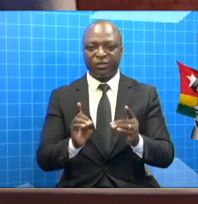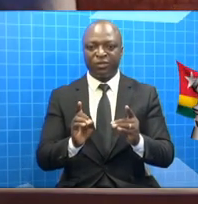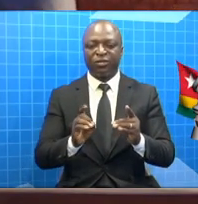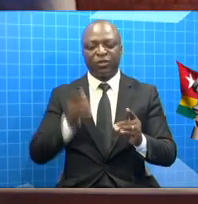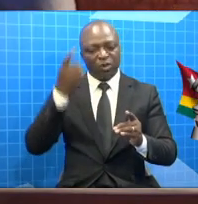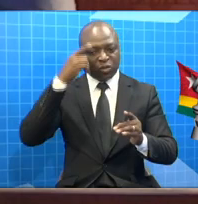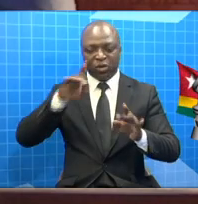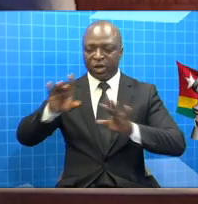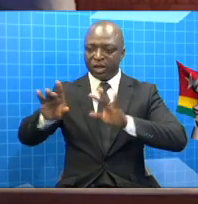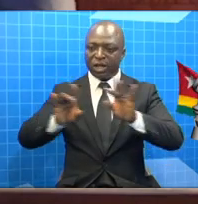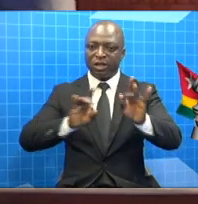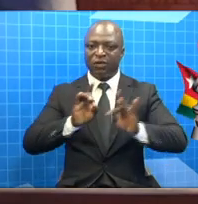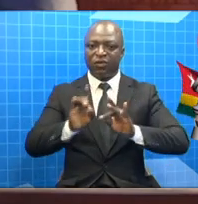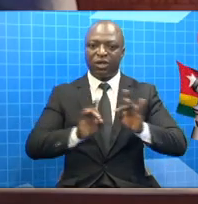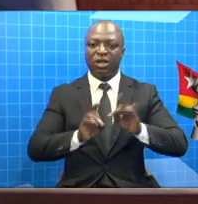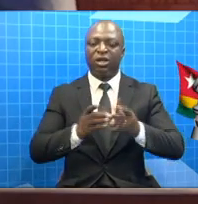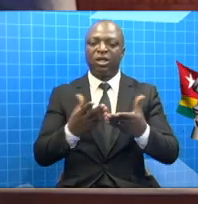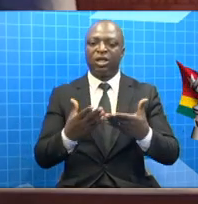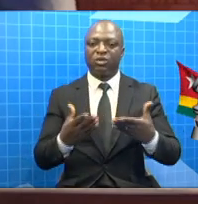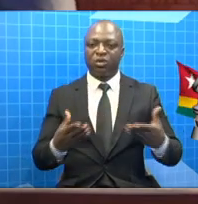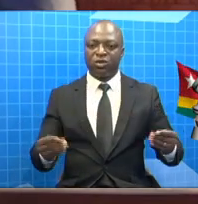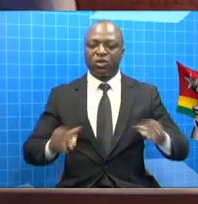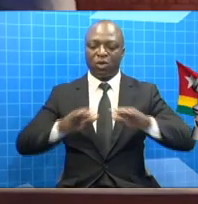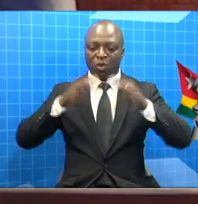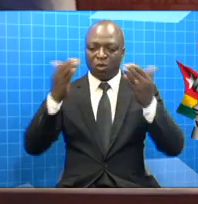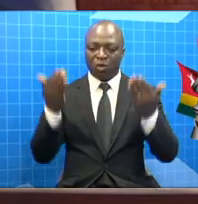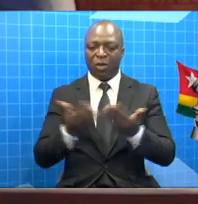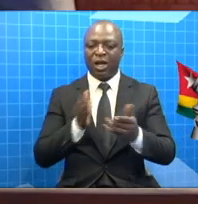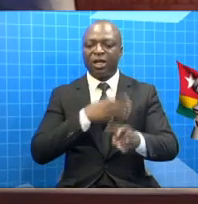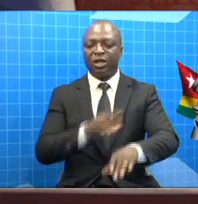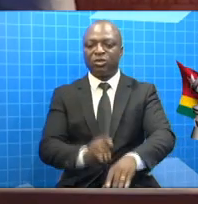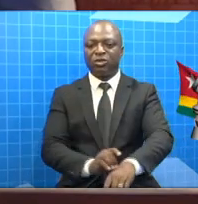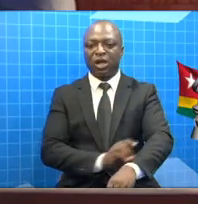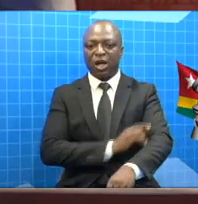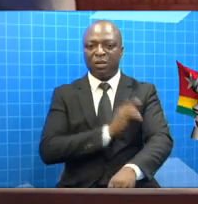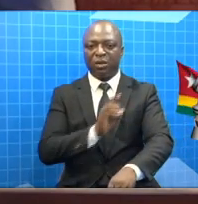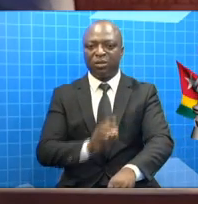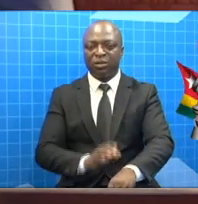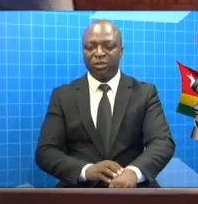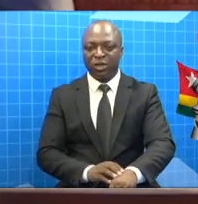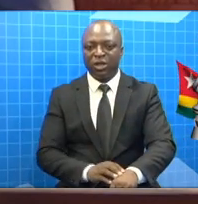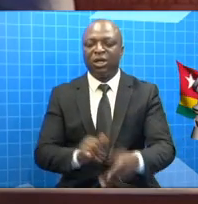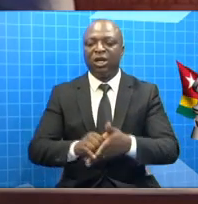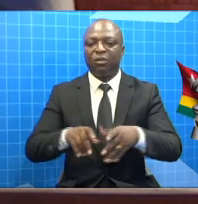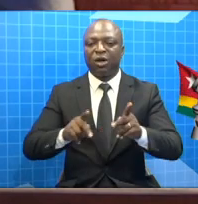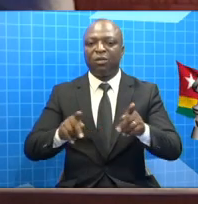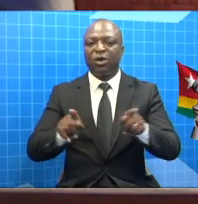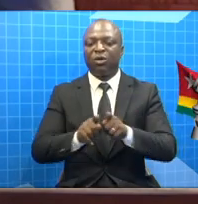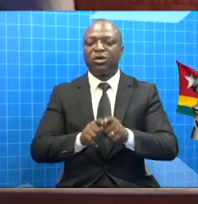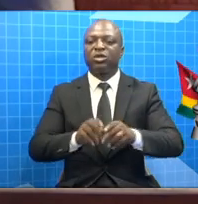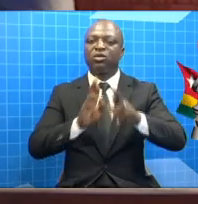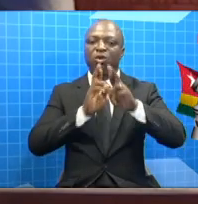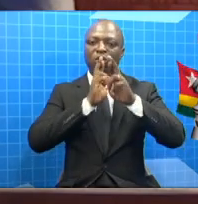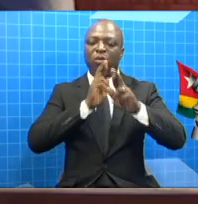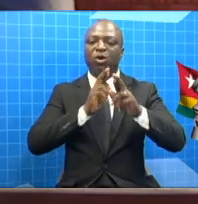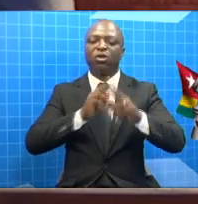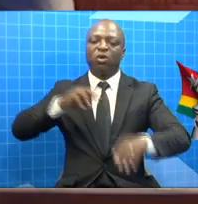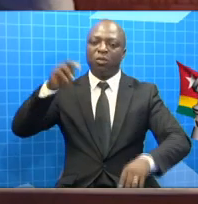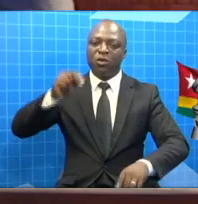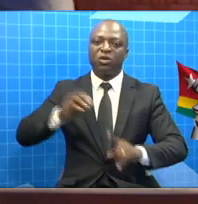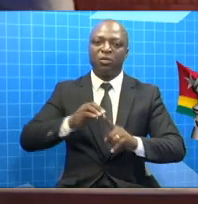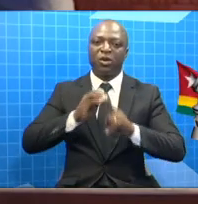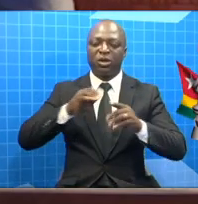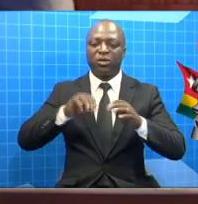pour identifier des solutions globales et durables. Elles permettent de répondre aux besoins